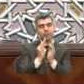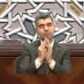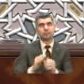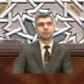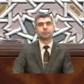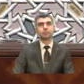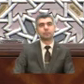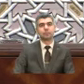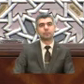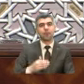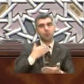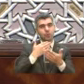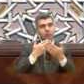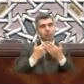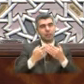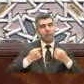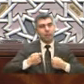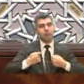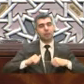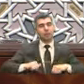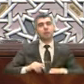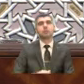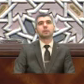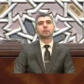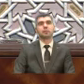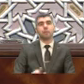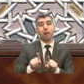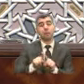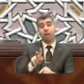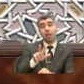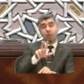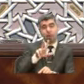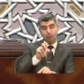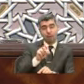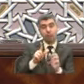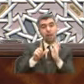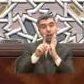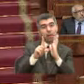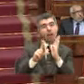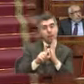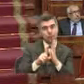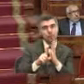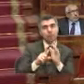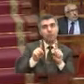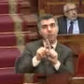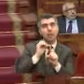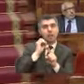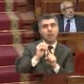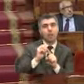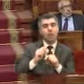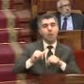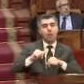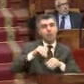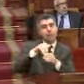السيدة النائبة. شكرا السيد الرئيس. السيد الوزير، انتم تعرفوا بانه قانون الفنان كان اصله مقترح قانون جابيه فريق العدالة والتنمية